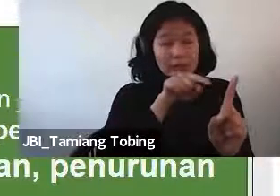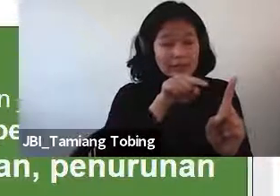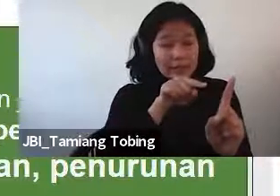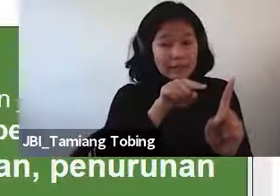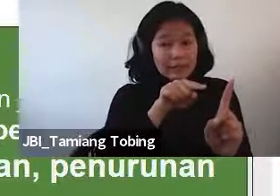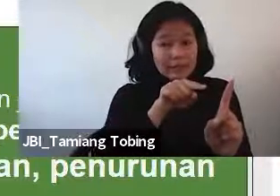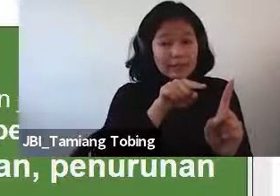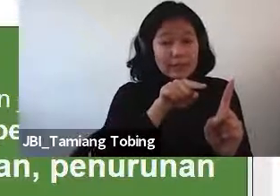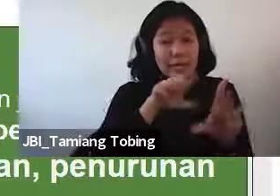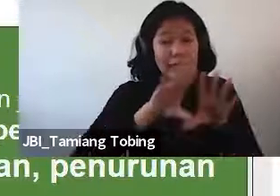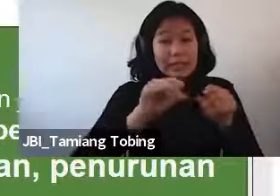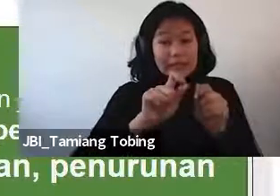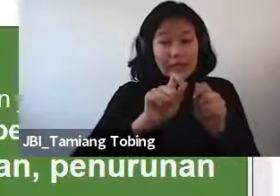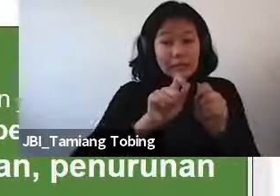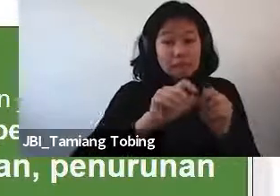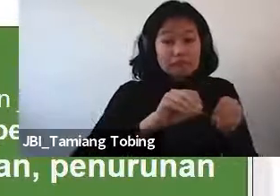beralih pekerjaan.